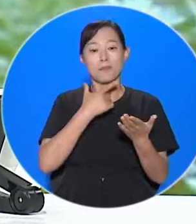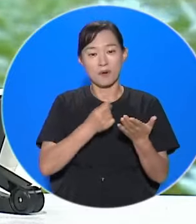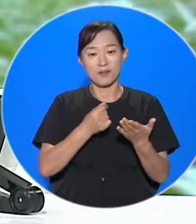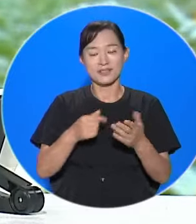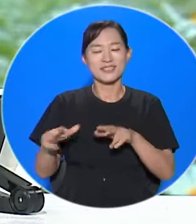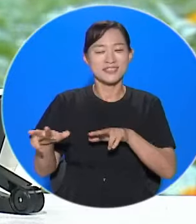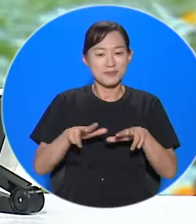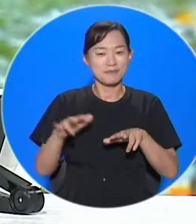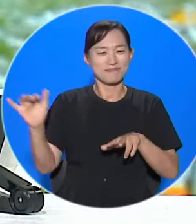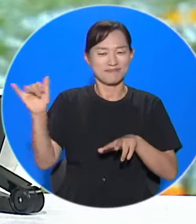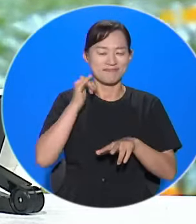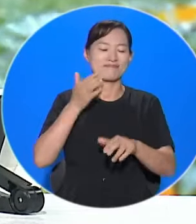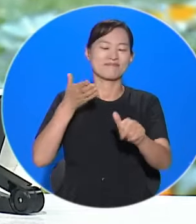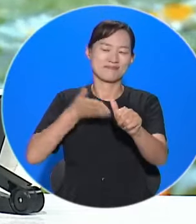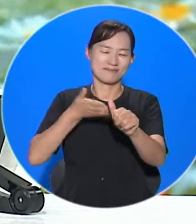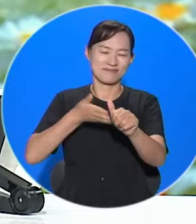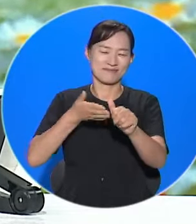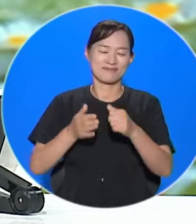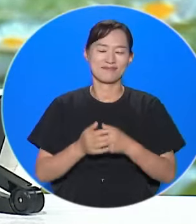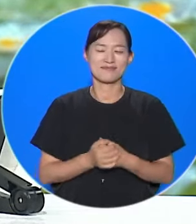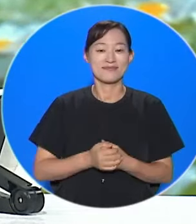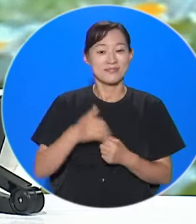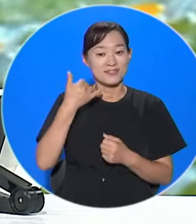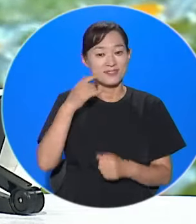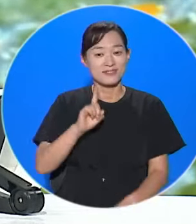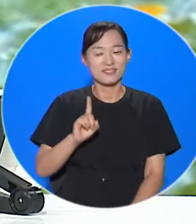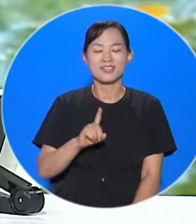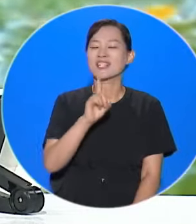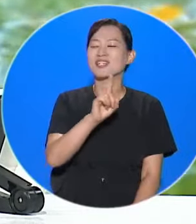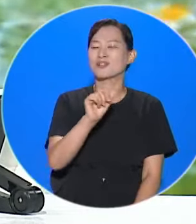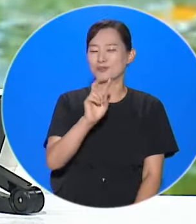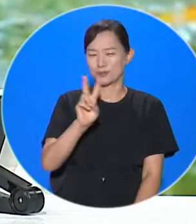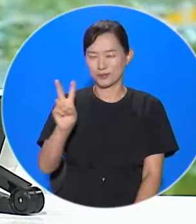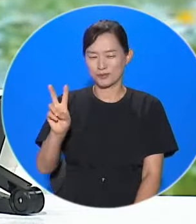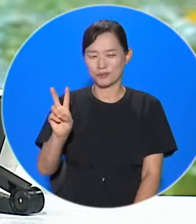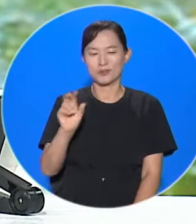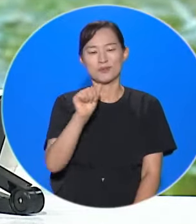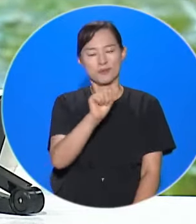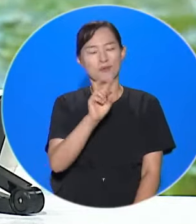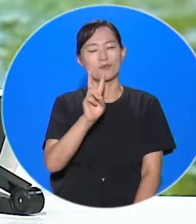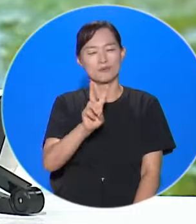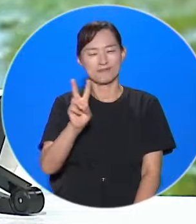원하시면 지금 바로 전화 주시기 바랍니다. 전화국번 없이